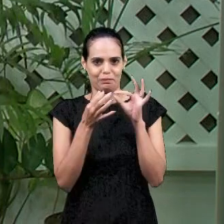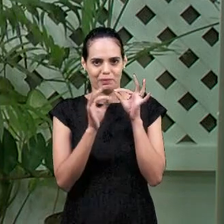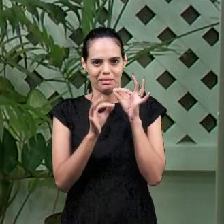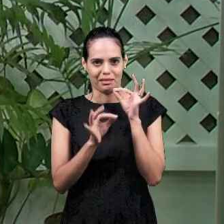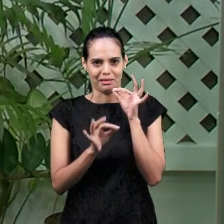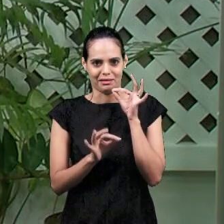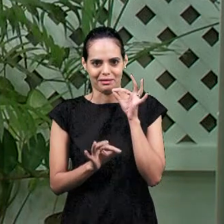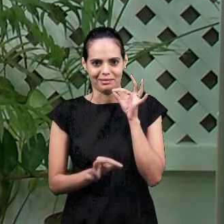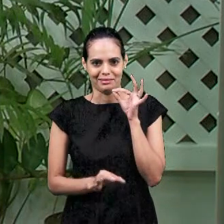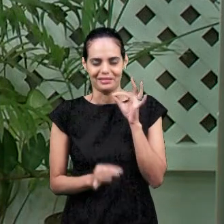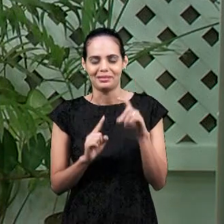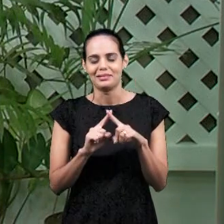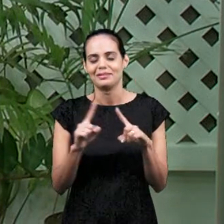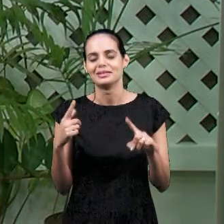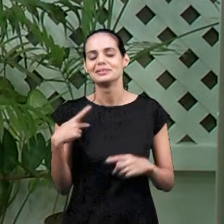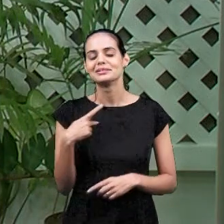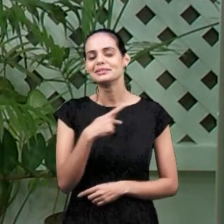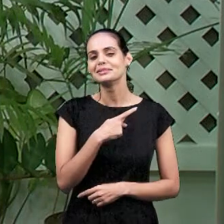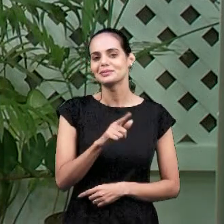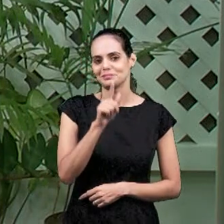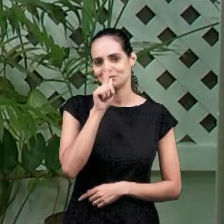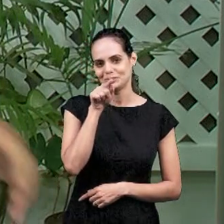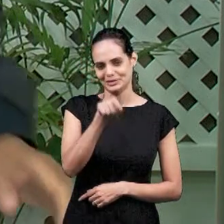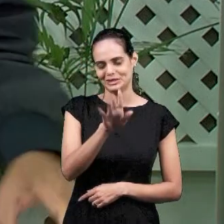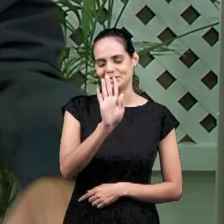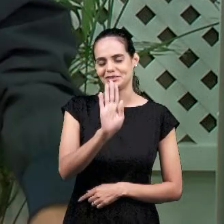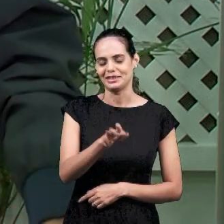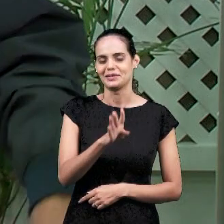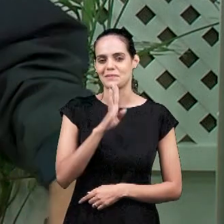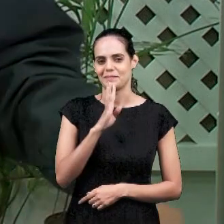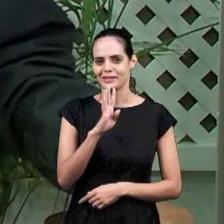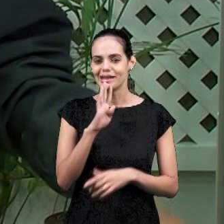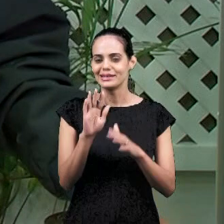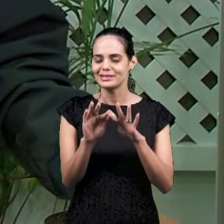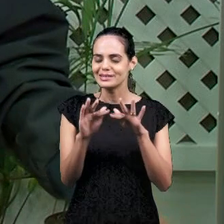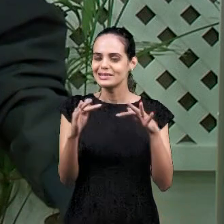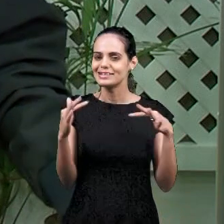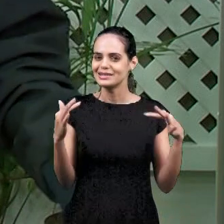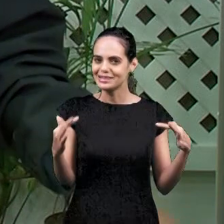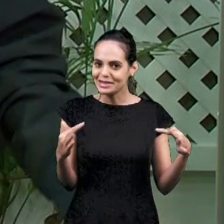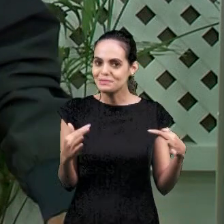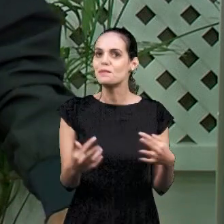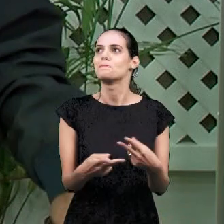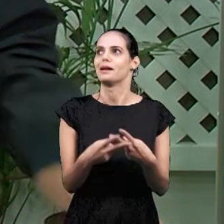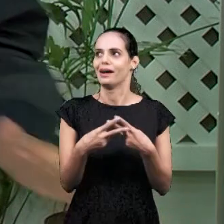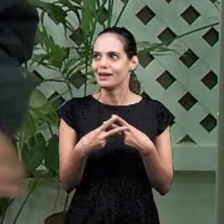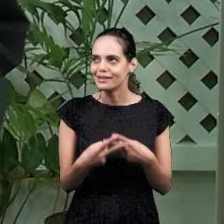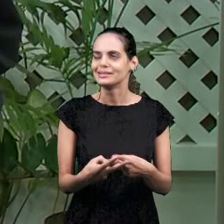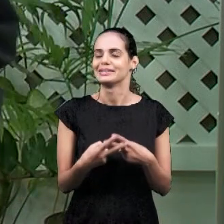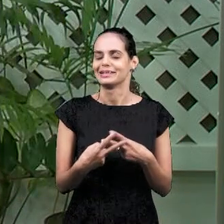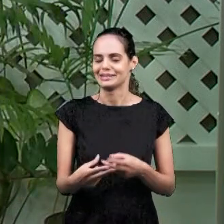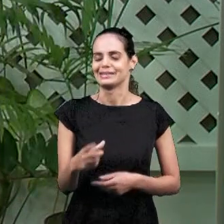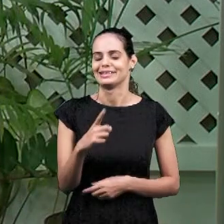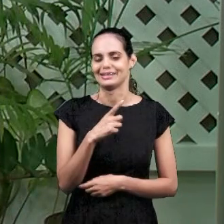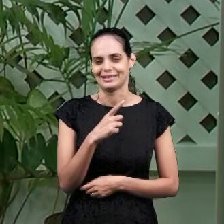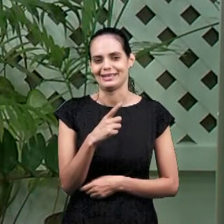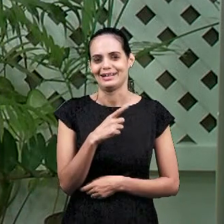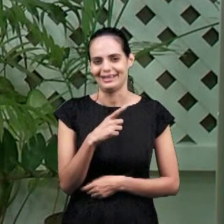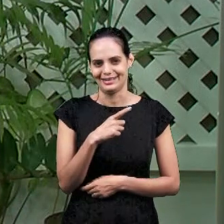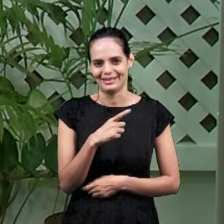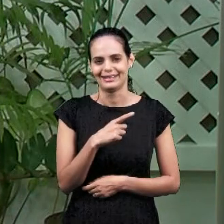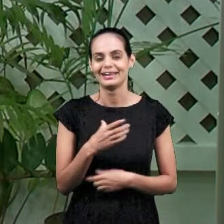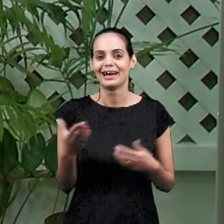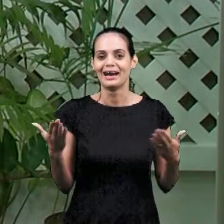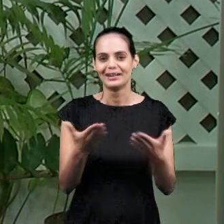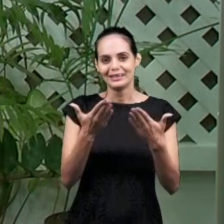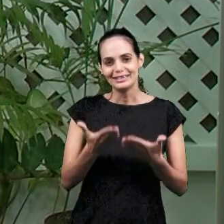pris beaucoup de temps du pasteur Gilson, mais cette figure simple que vous connaissez